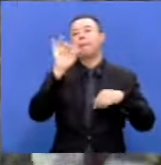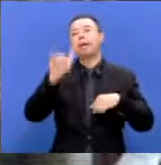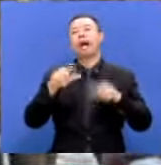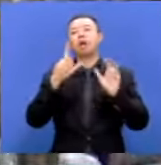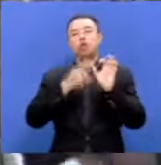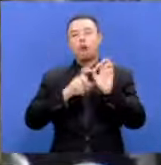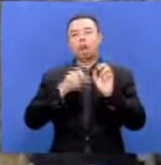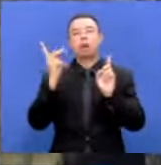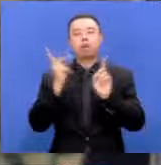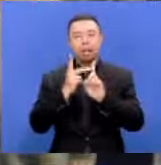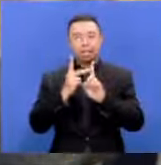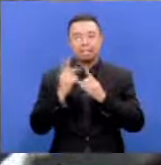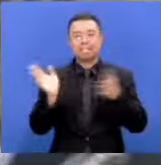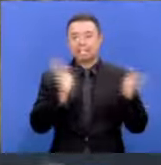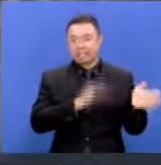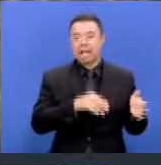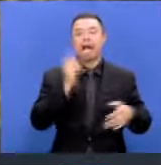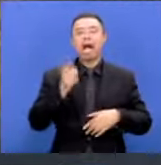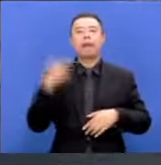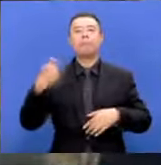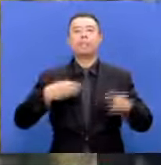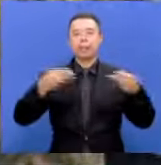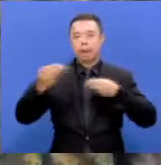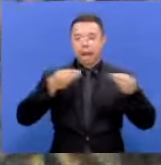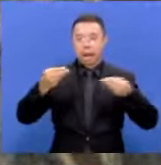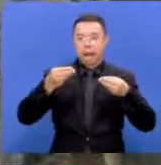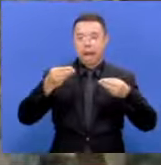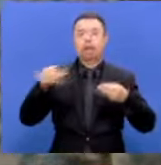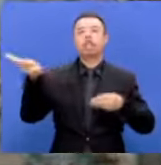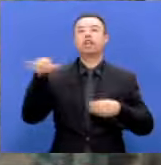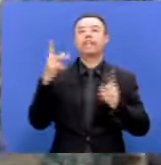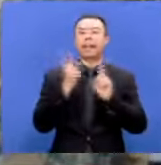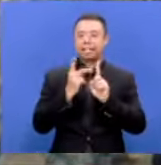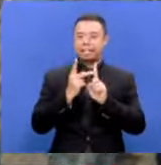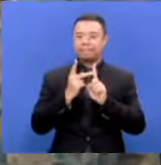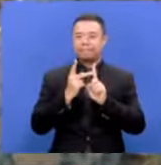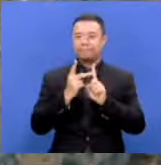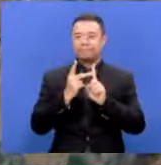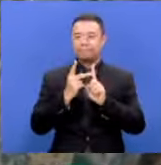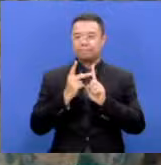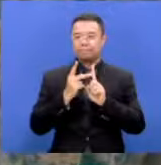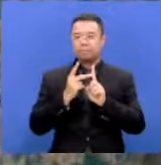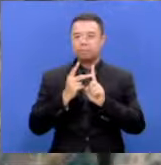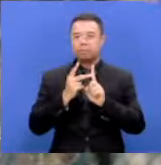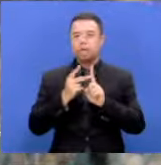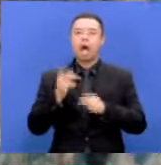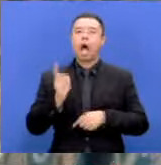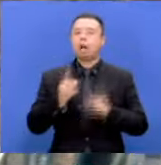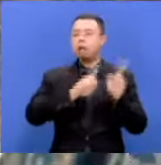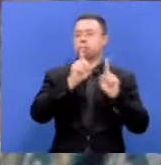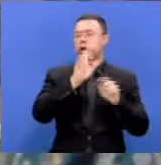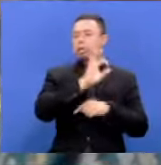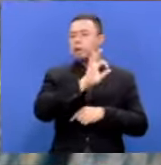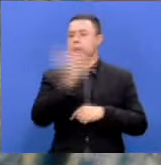Kolil Humas, serta Menteri Perdagangan Zulkifli Hasan. Di tengah belasan ribu